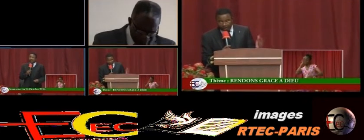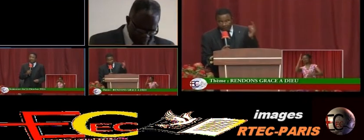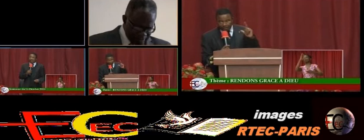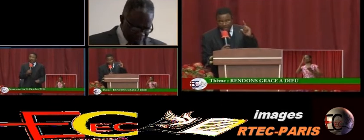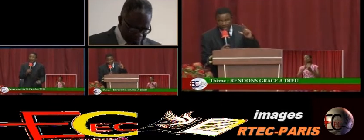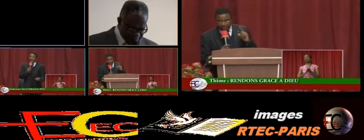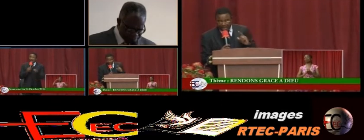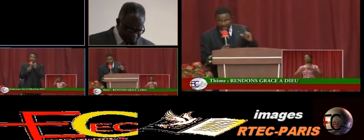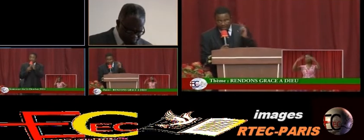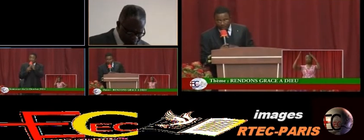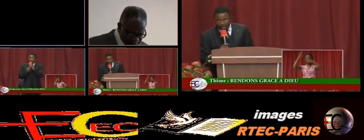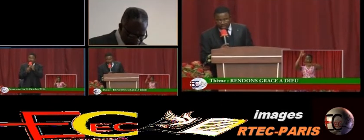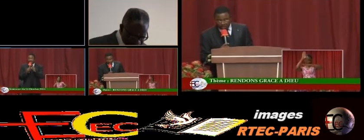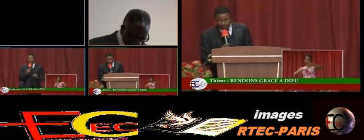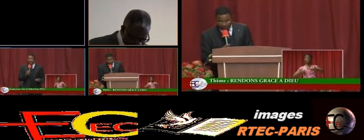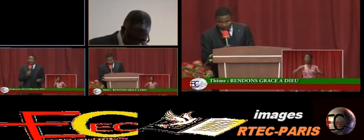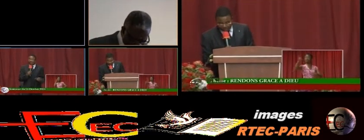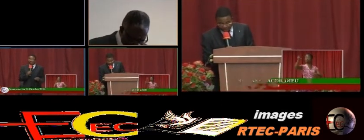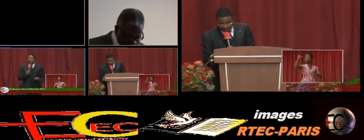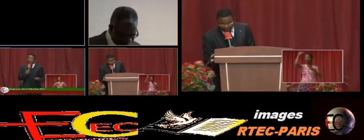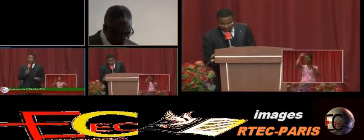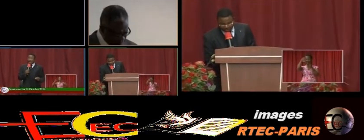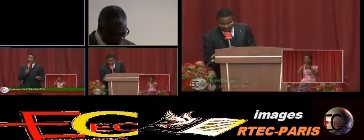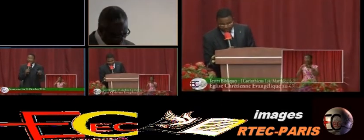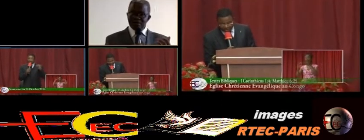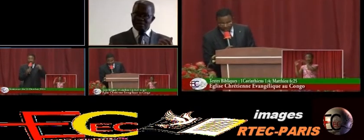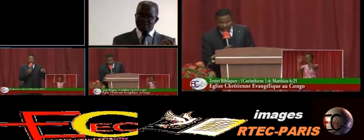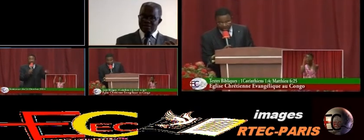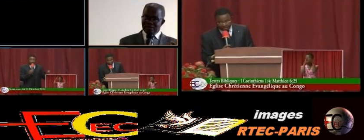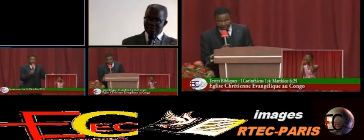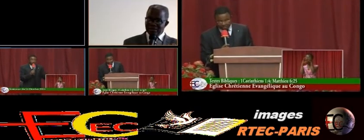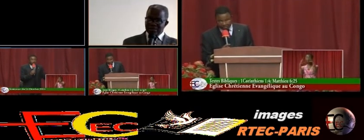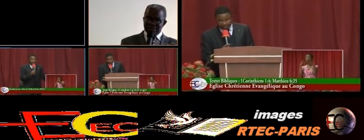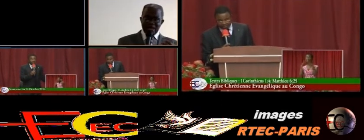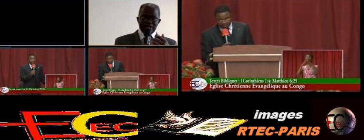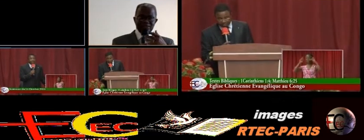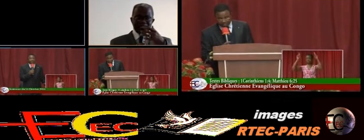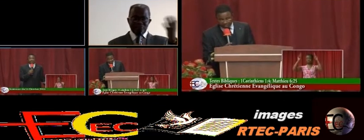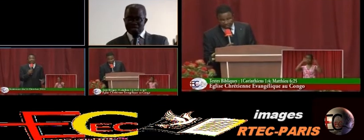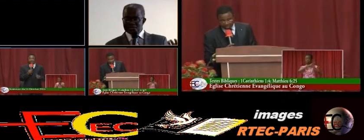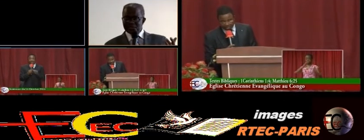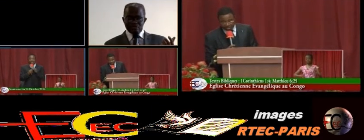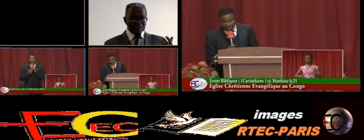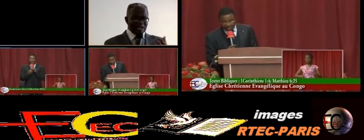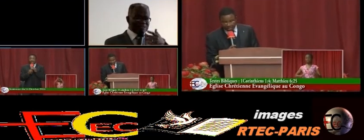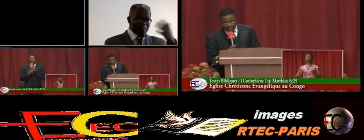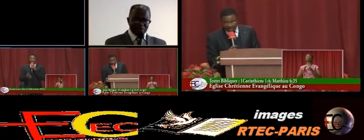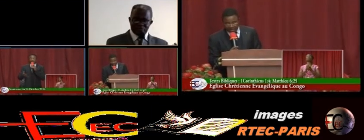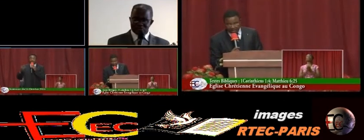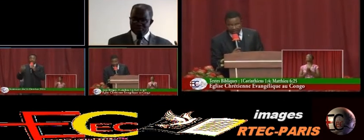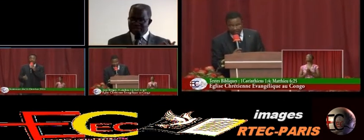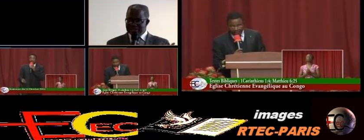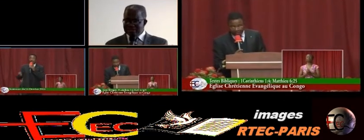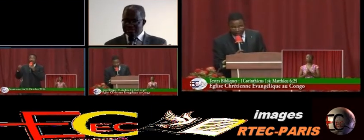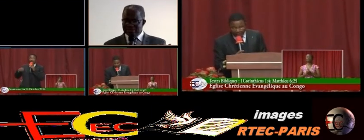Lui qui vous a appelé à la communion de son fils Jésus-Christ, notre Seigneur.